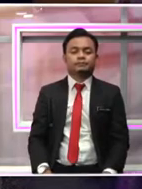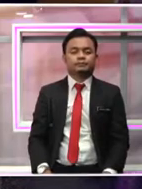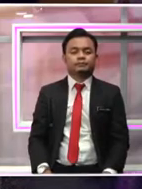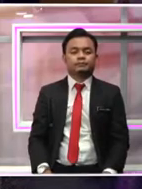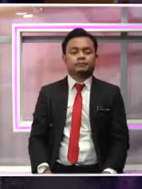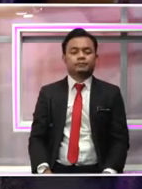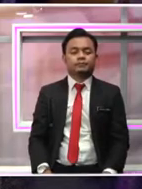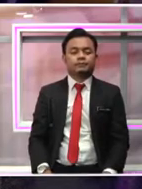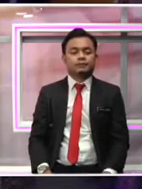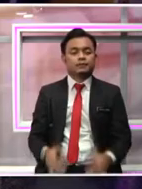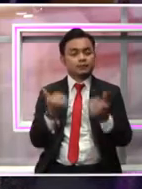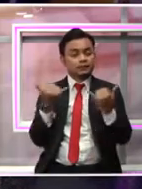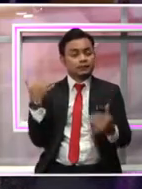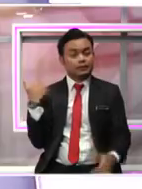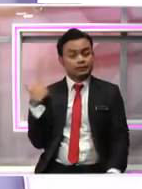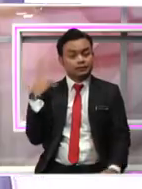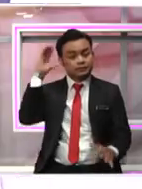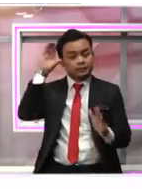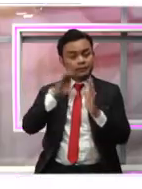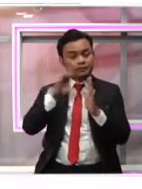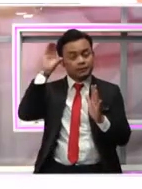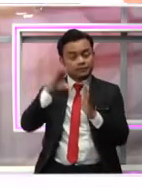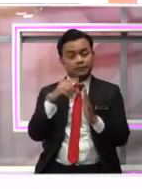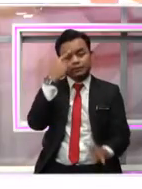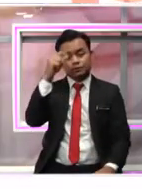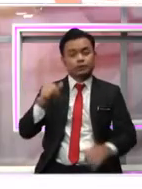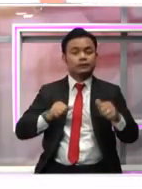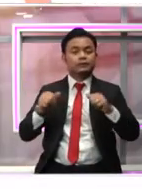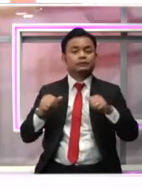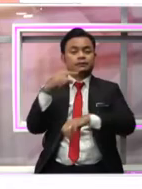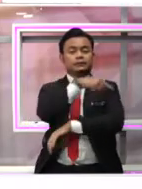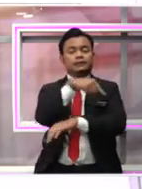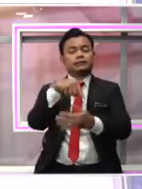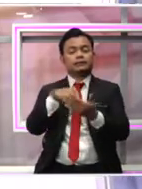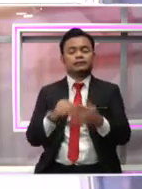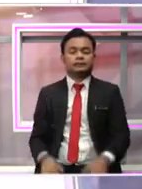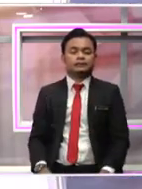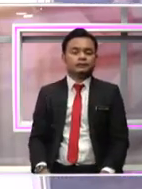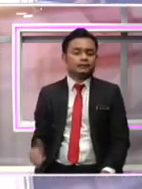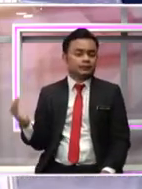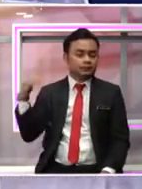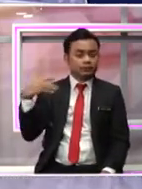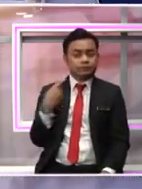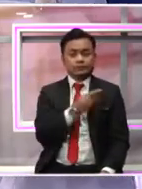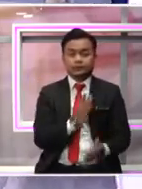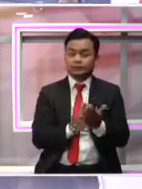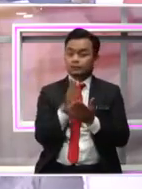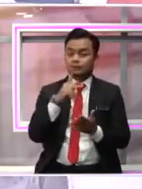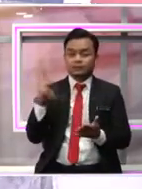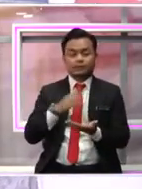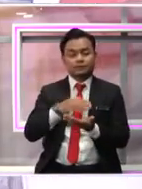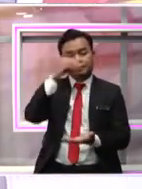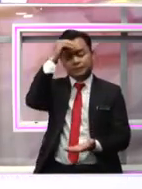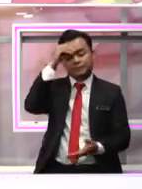untuk activity kita hari ini Betul tak Ceko betul soap pasti kita tak sabar-sabar jadi jungkit enak teruskan kelas silahkan cek